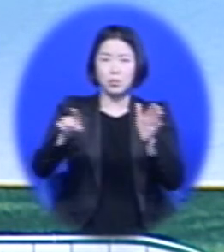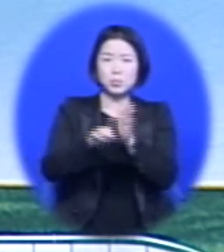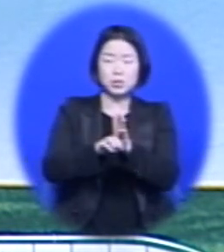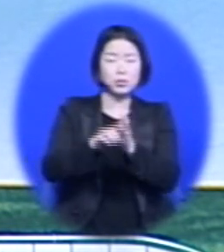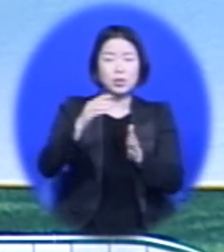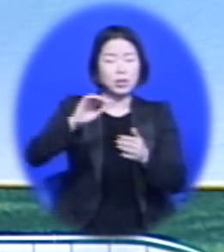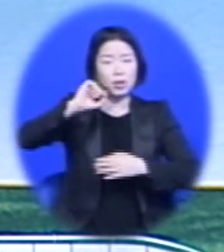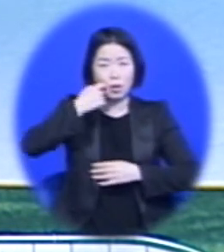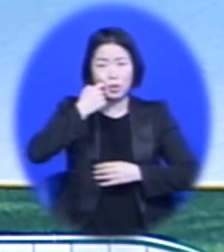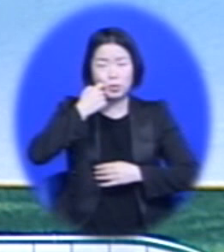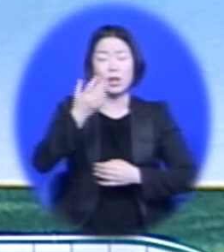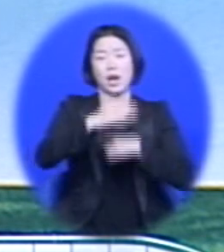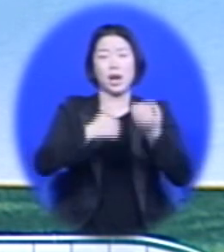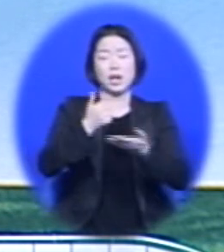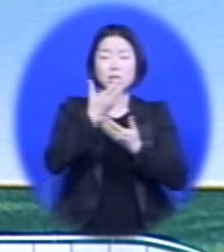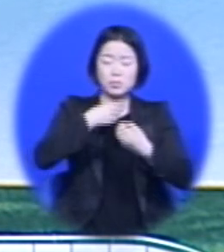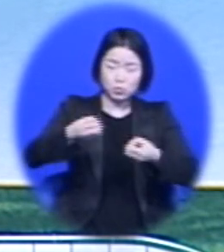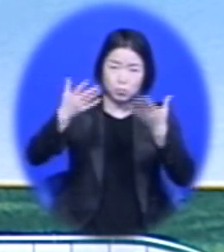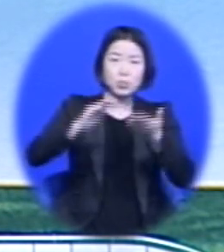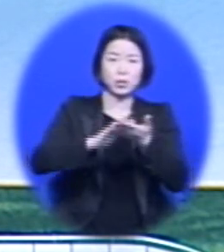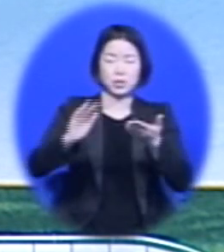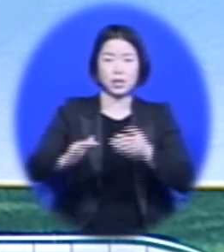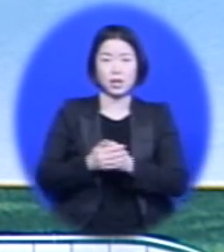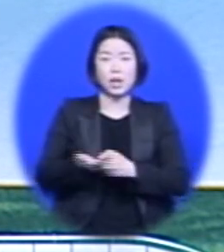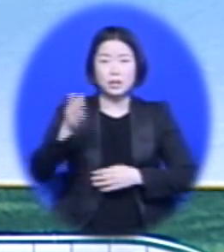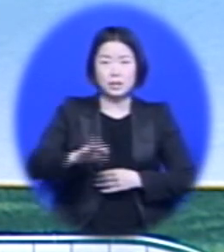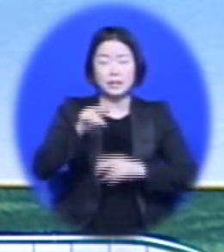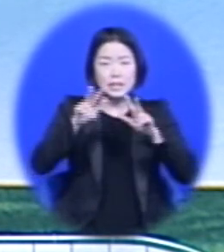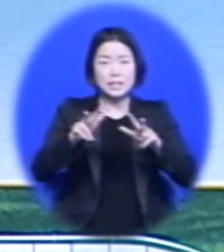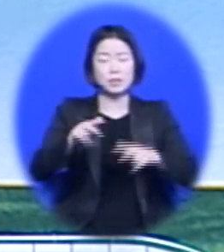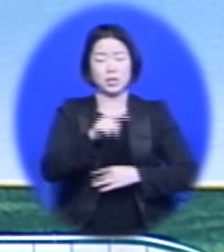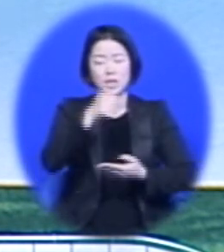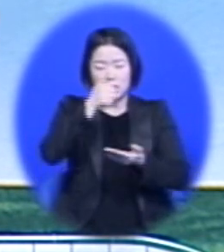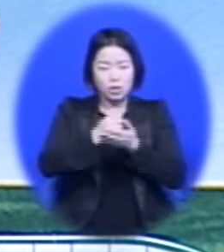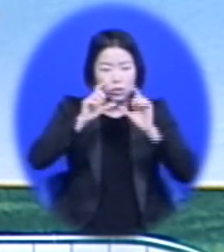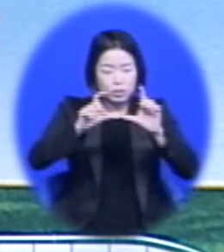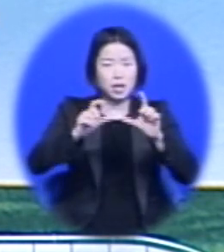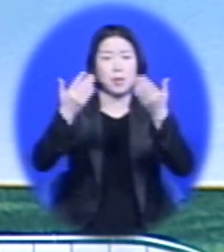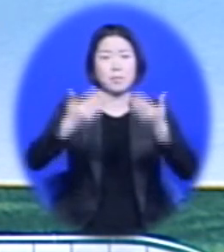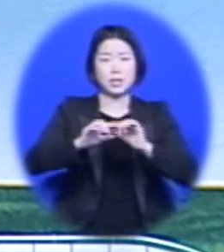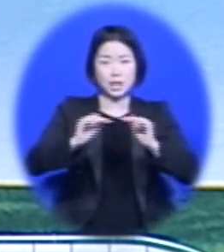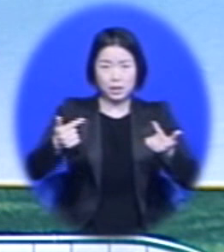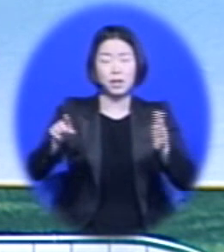않을 하나님의 축복입니다. 그런데 지금은 이 정죄받지 않는다는 믿음 때문에